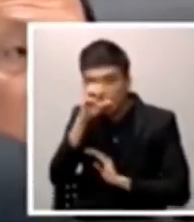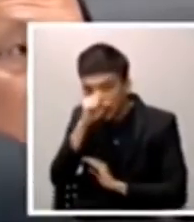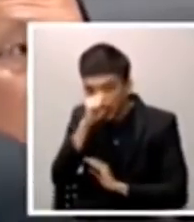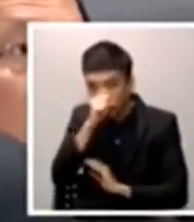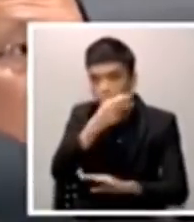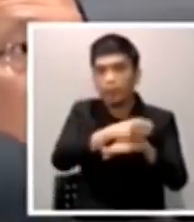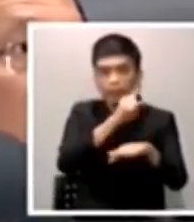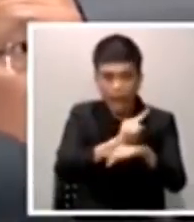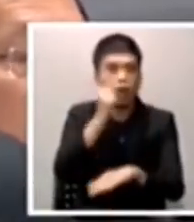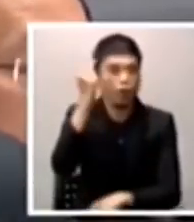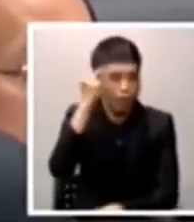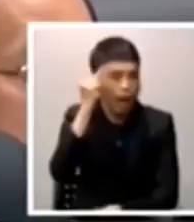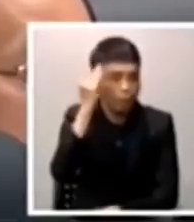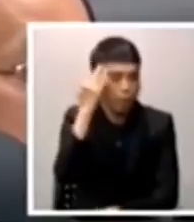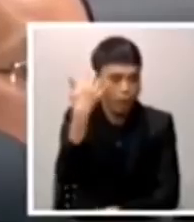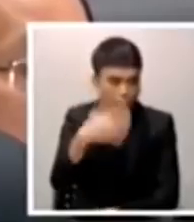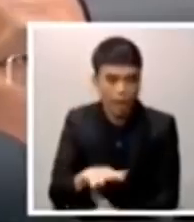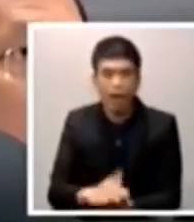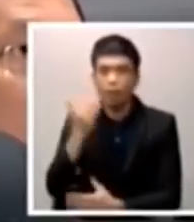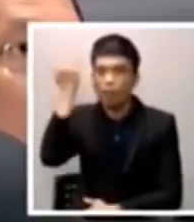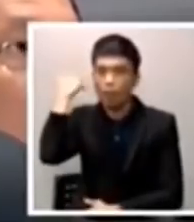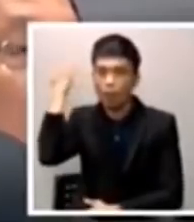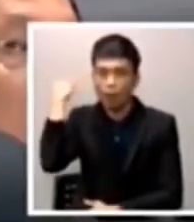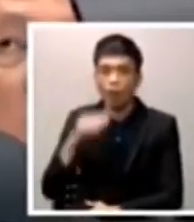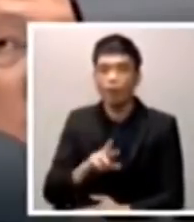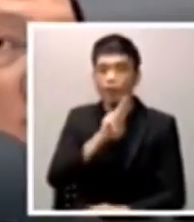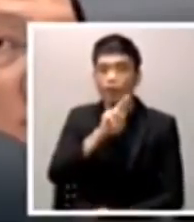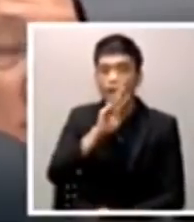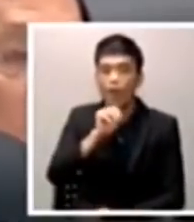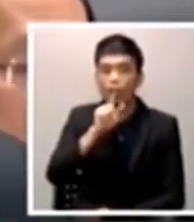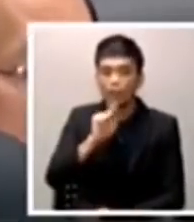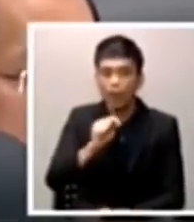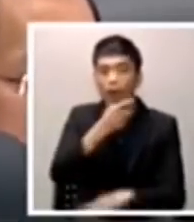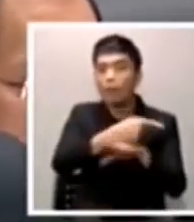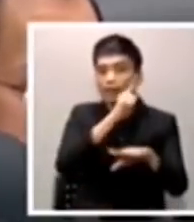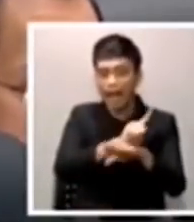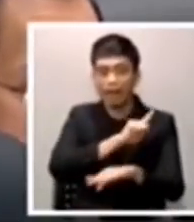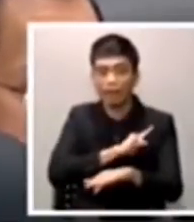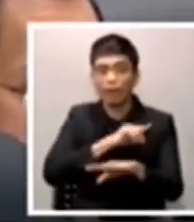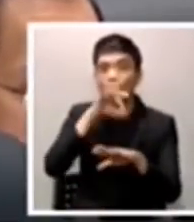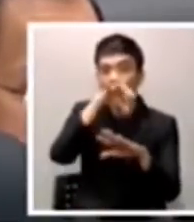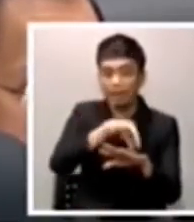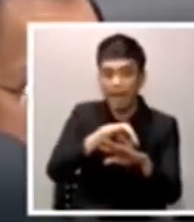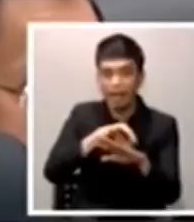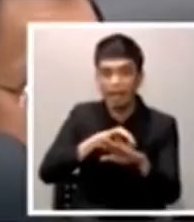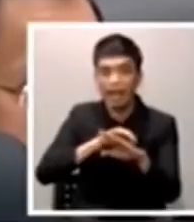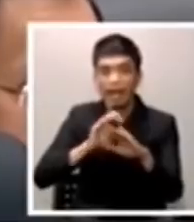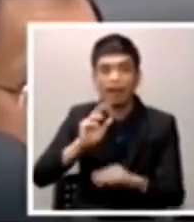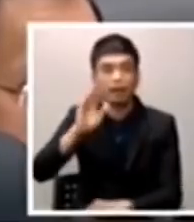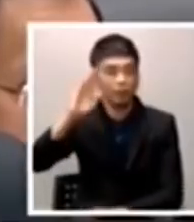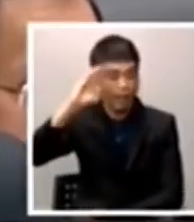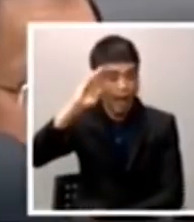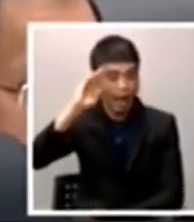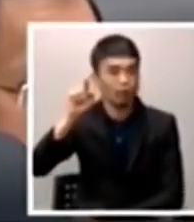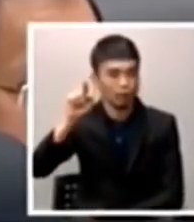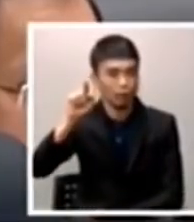เป็นนายกท่านประธานก็ควบตำแหน่งรัฐมนตรีกลาโหมท่านประธานก็มีงบราชการลับที่กองทัพให้ท่านนะครับเดือนนึงผมคิดว่าคงหลาย